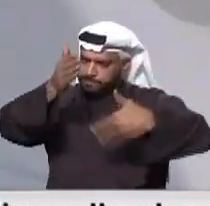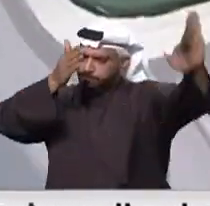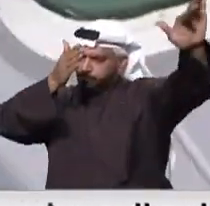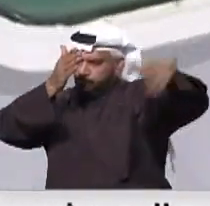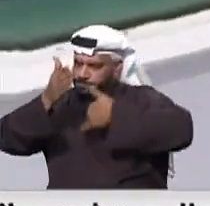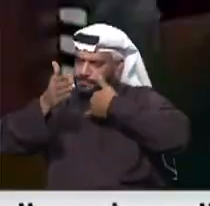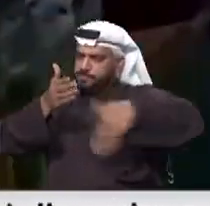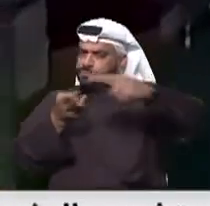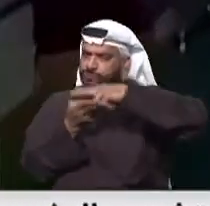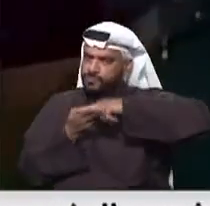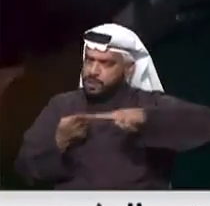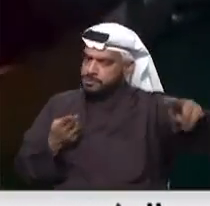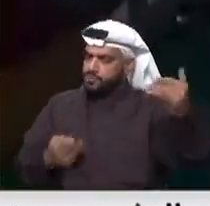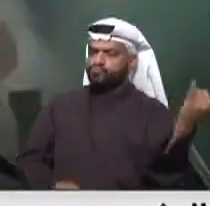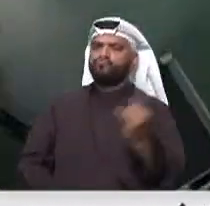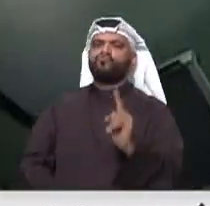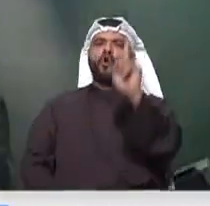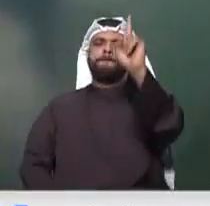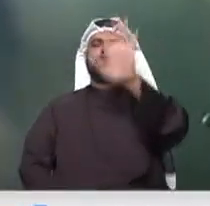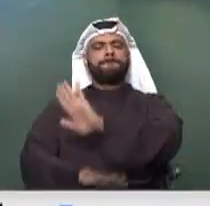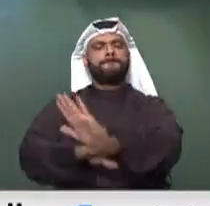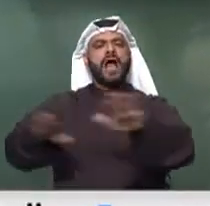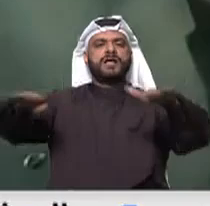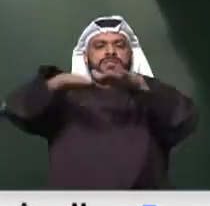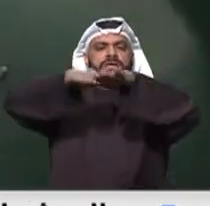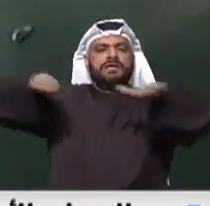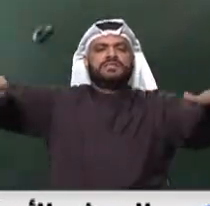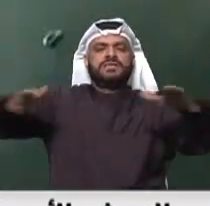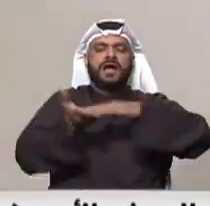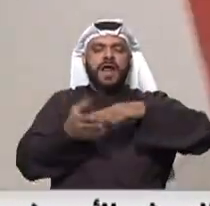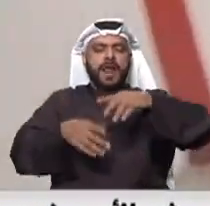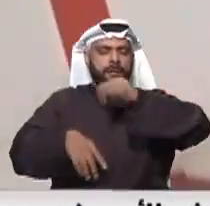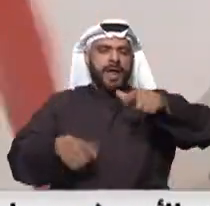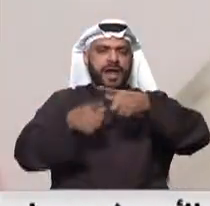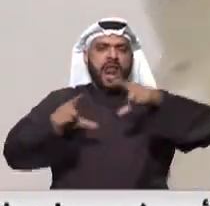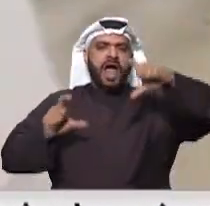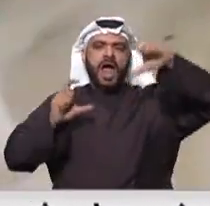والتصدي للأنشطة التي تهدد أمن واستقرار المنطقة والعالم.